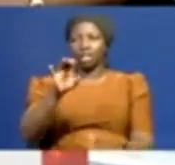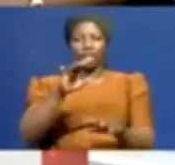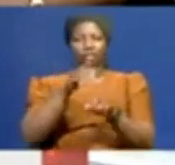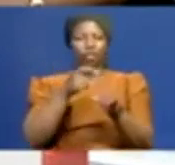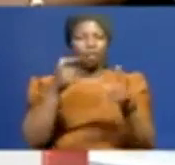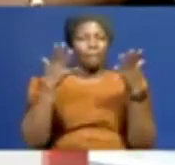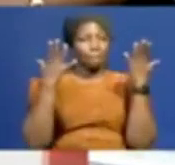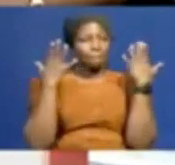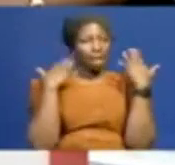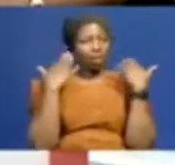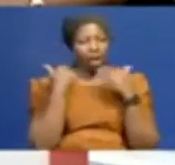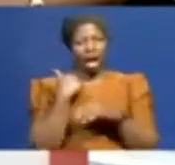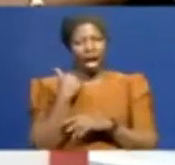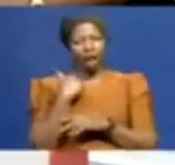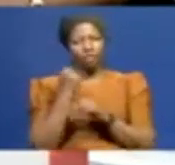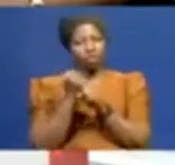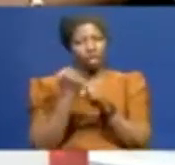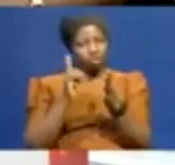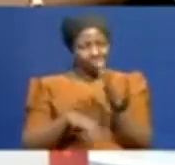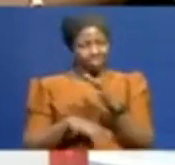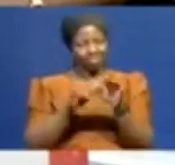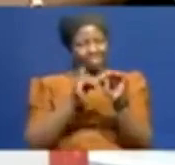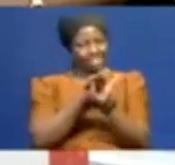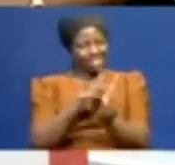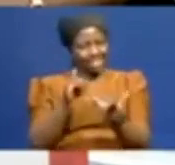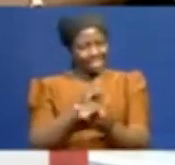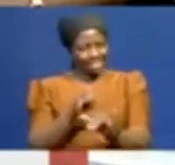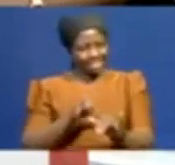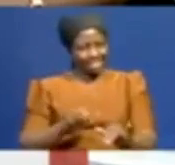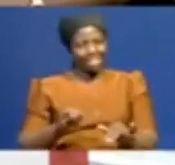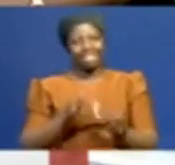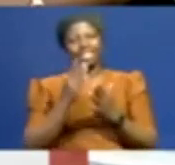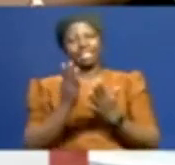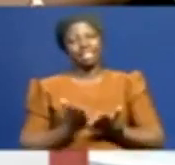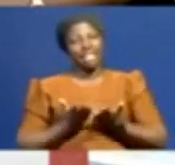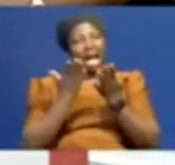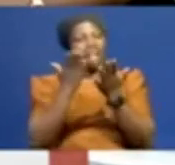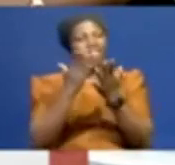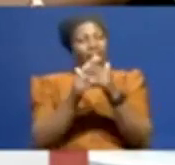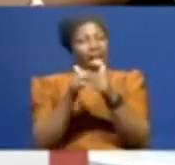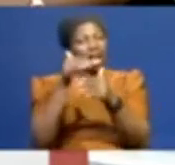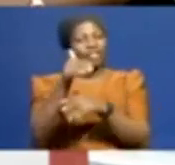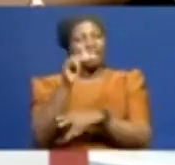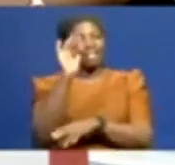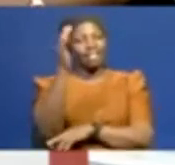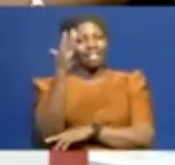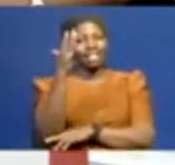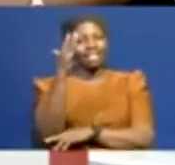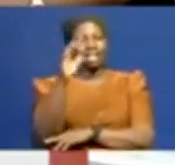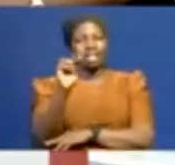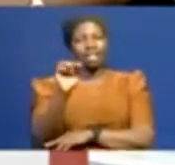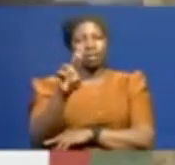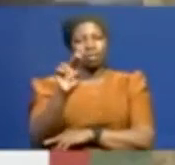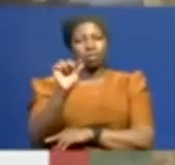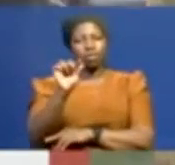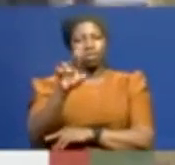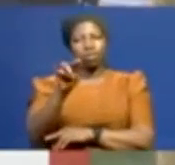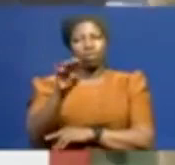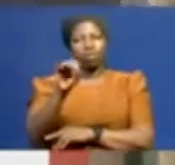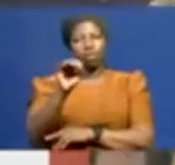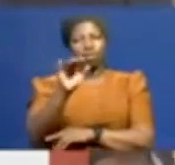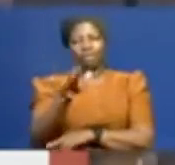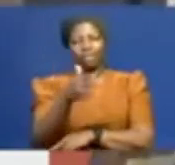utakaso baada ya mti wa mugumo kuanguka, hali ambayo wanadai huwa ni ya mkosi.